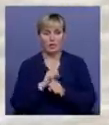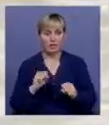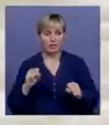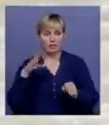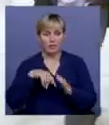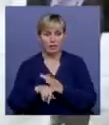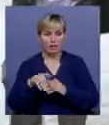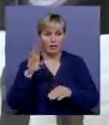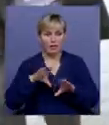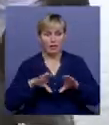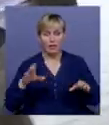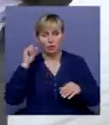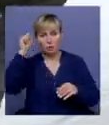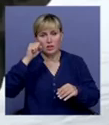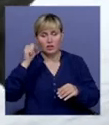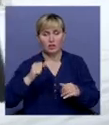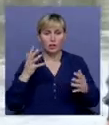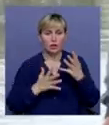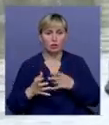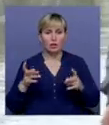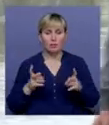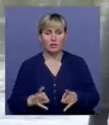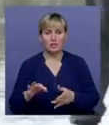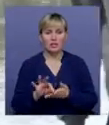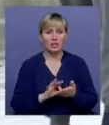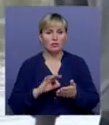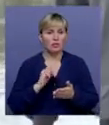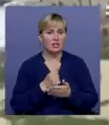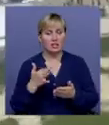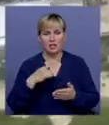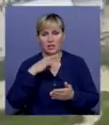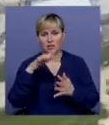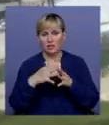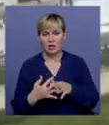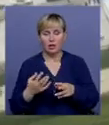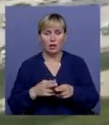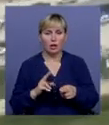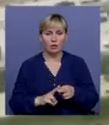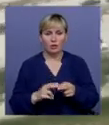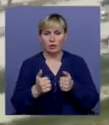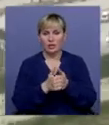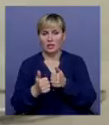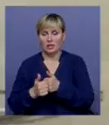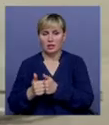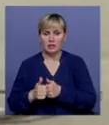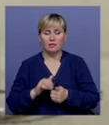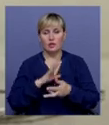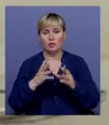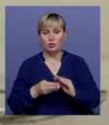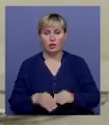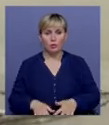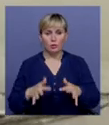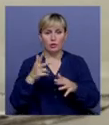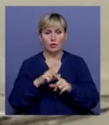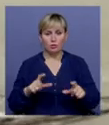дубинского водохранилища в узбекистане серьезно пострадали сразу несколько казахстанских сел которые граничат соседним государством в результате подтоплены